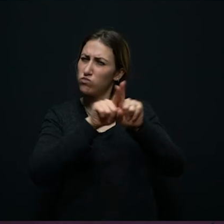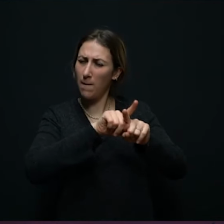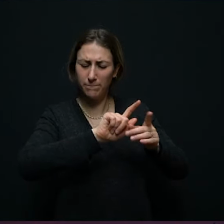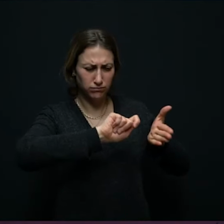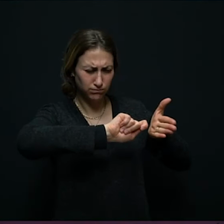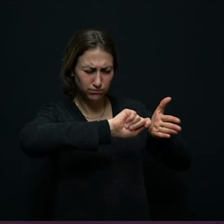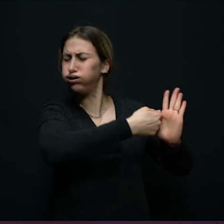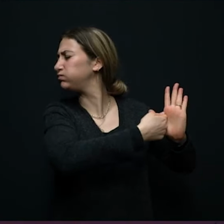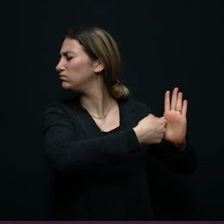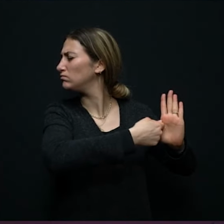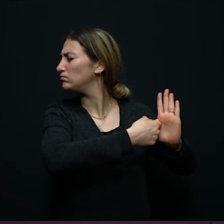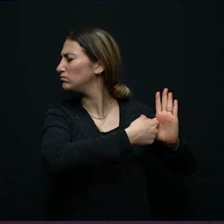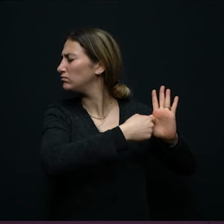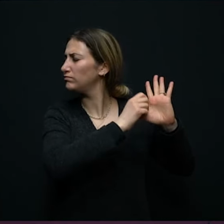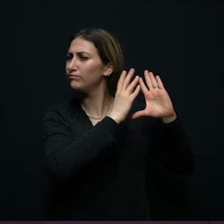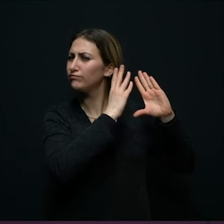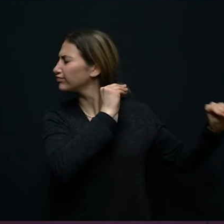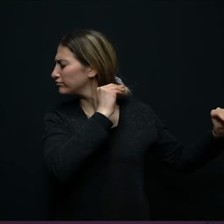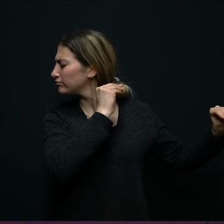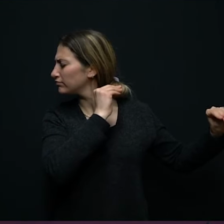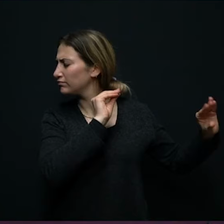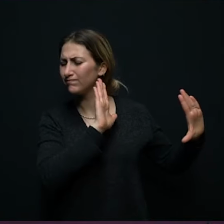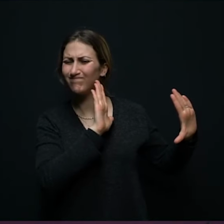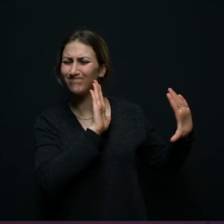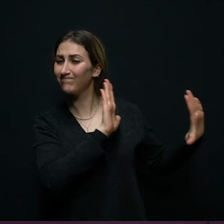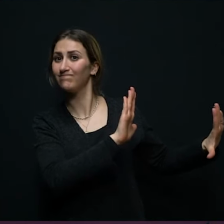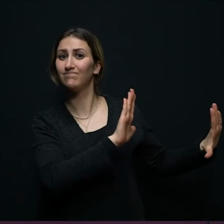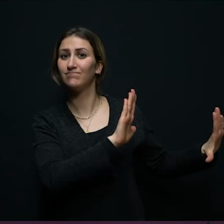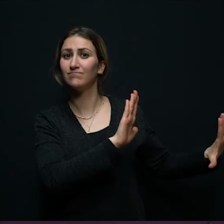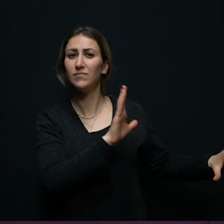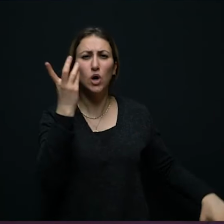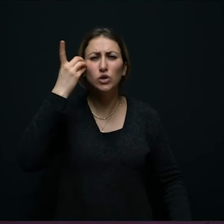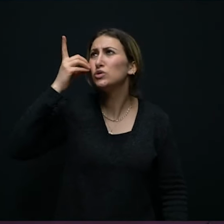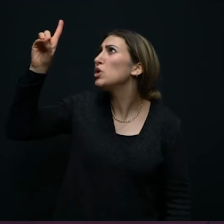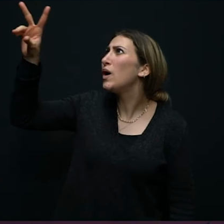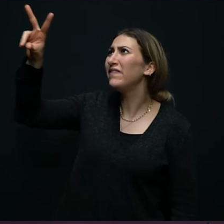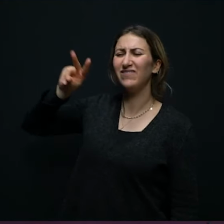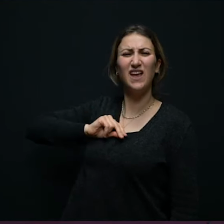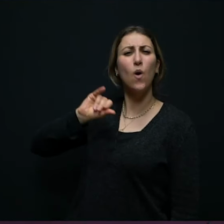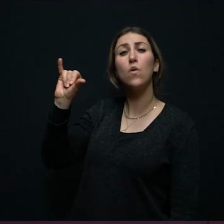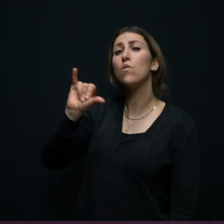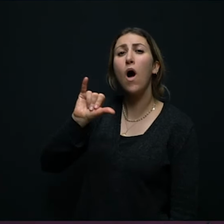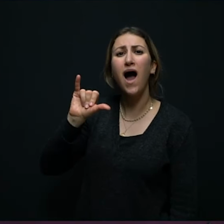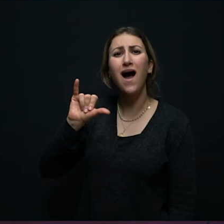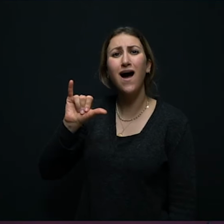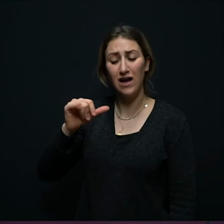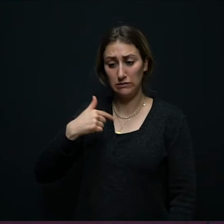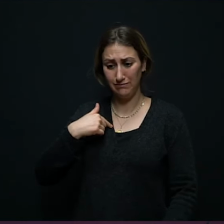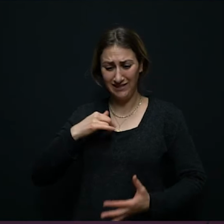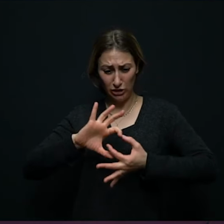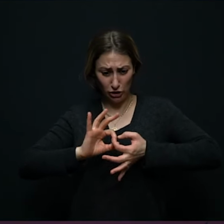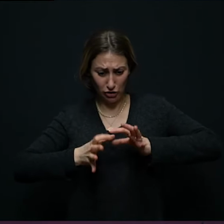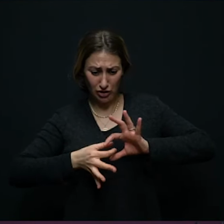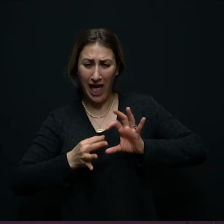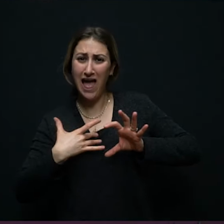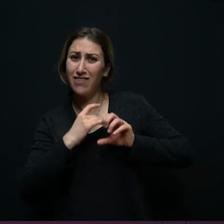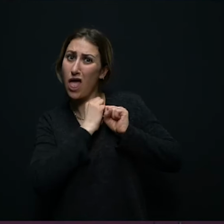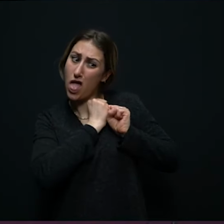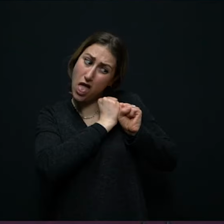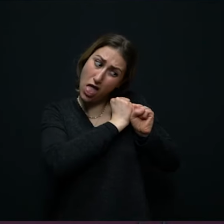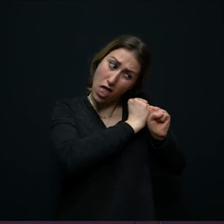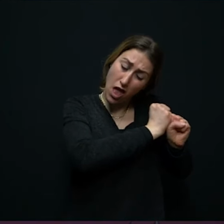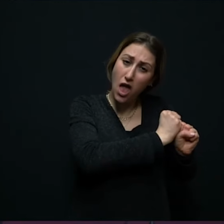il n'y a aucune chaîne que le sang de jésus n'a jamais réussi à briser il n'y a aucune